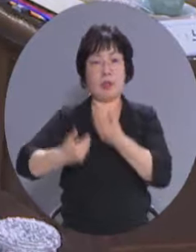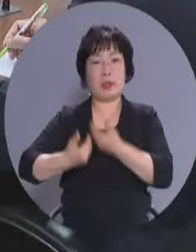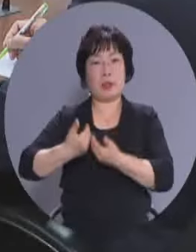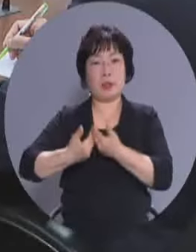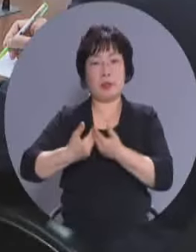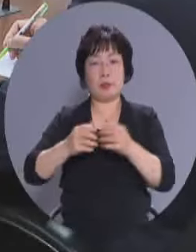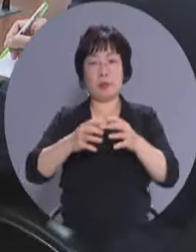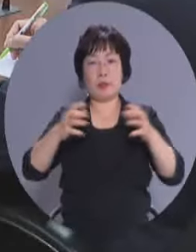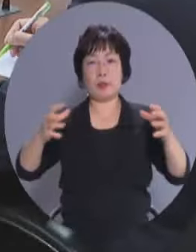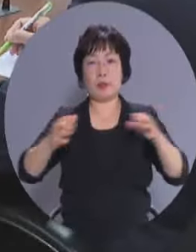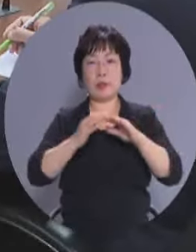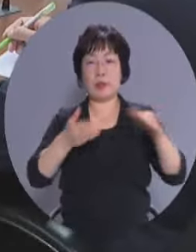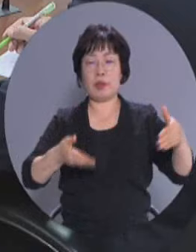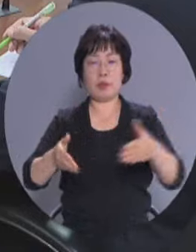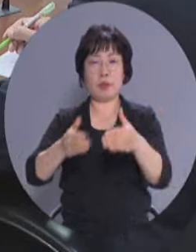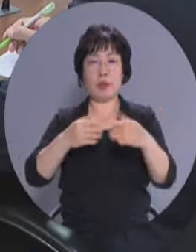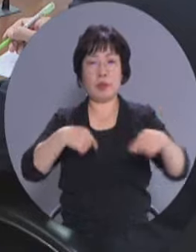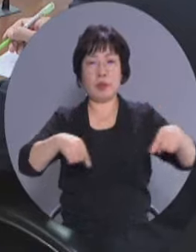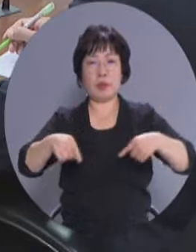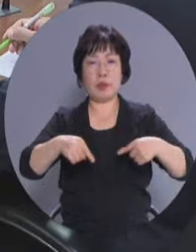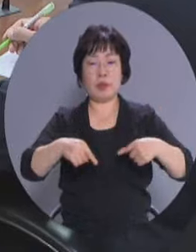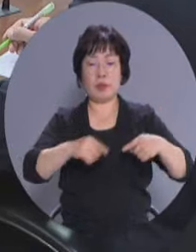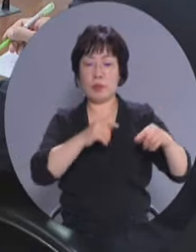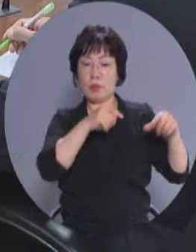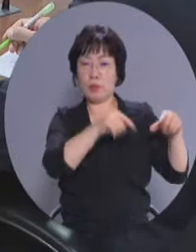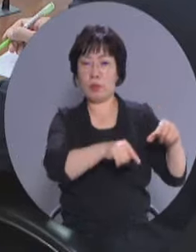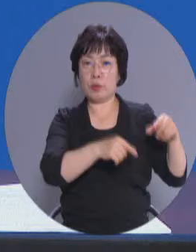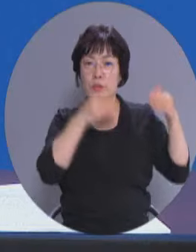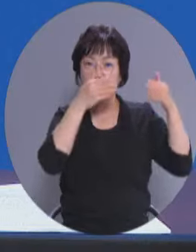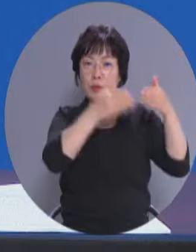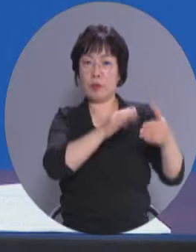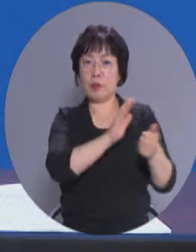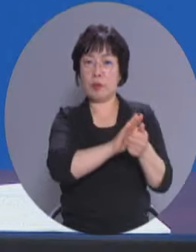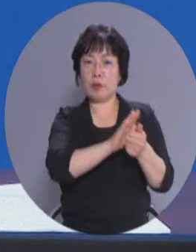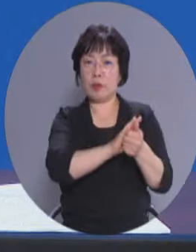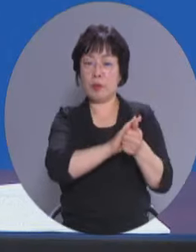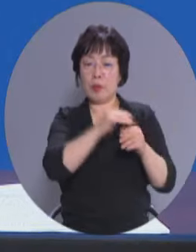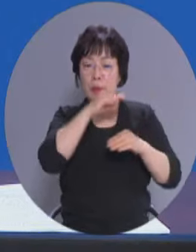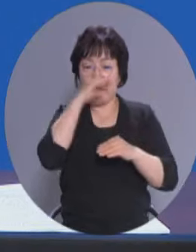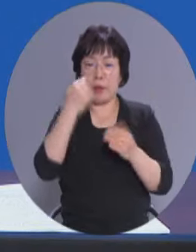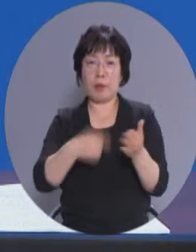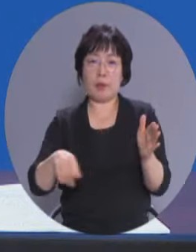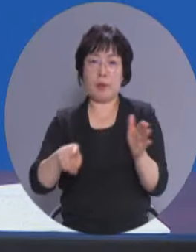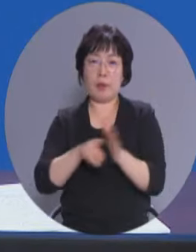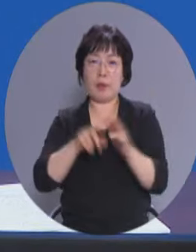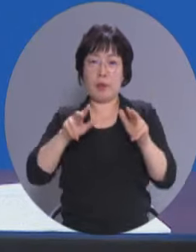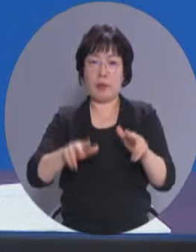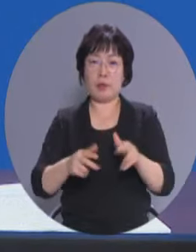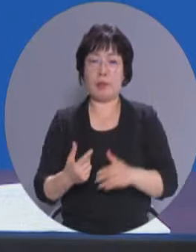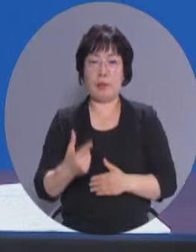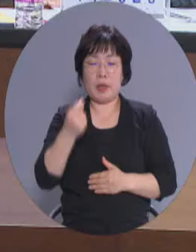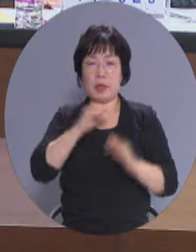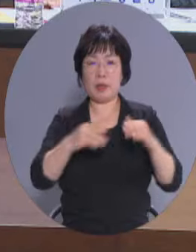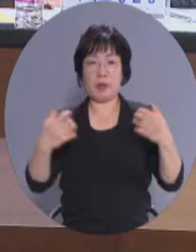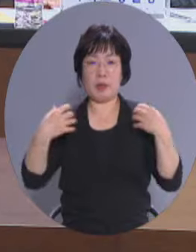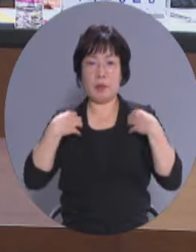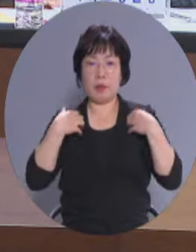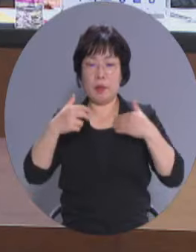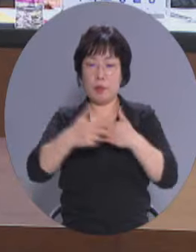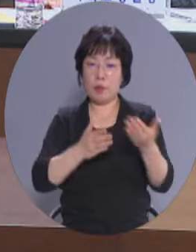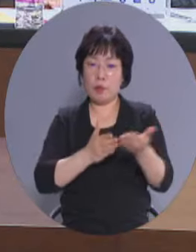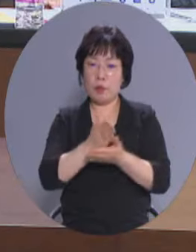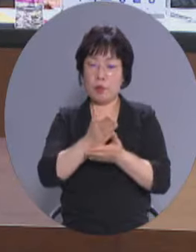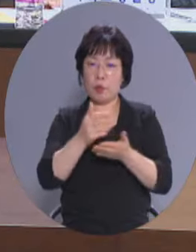분위기. 전남도 행정이 기울어진 운동장이라는 지적을 바로잡기 위해서라도 이제라도 전남도가 의대 추천